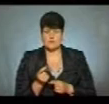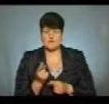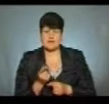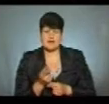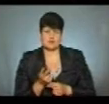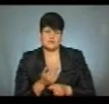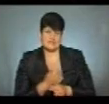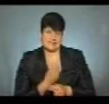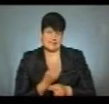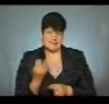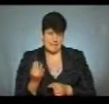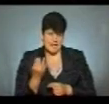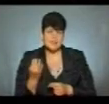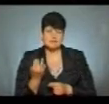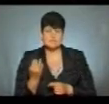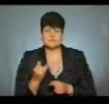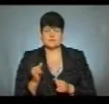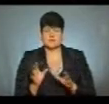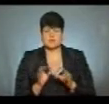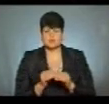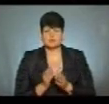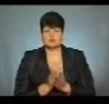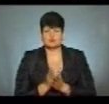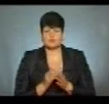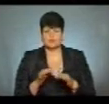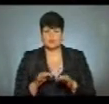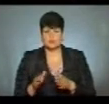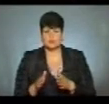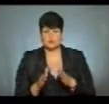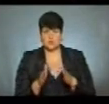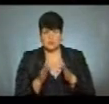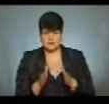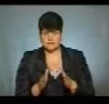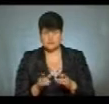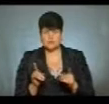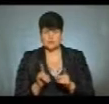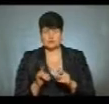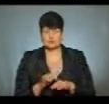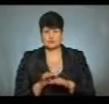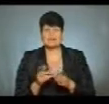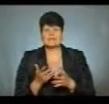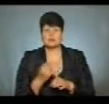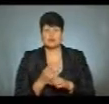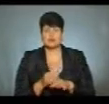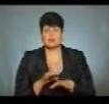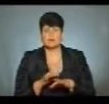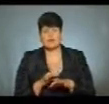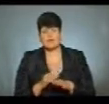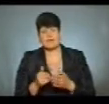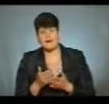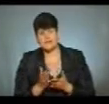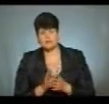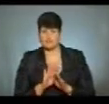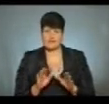інтерес, скажімо, разом з службою автомобільних доріг, що ведеться, які роботи ведуться, і якісно,